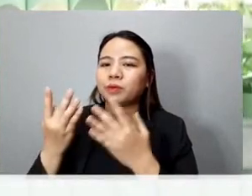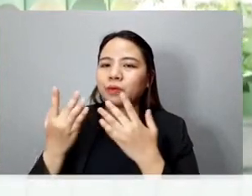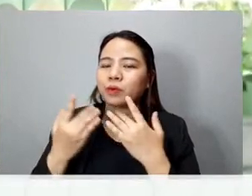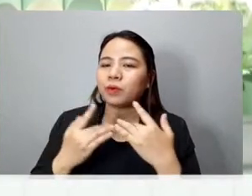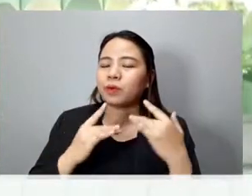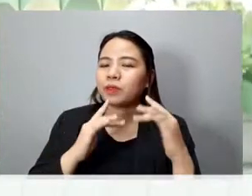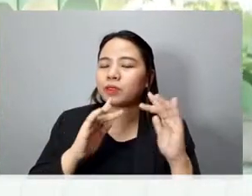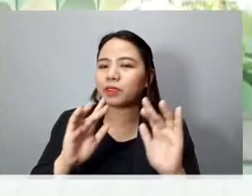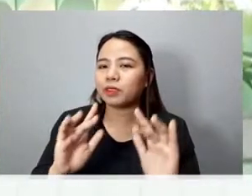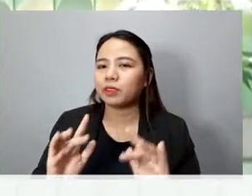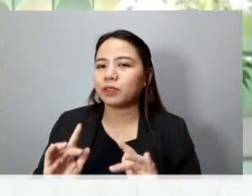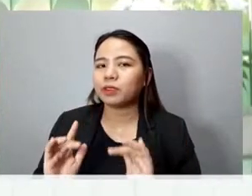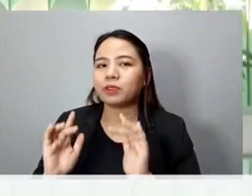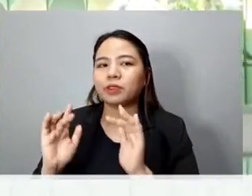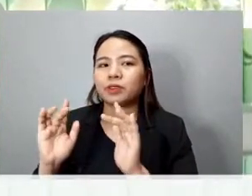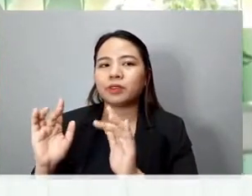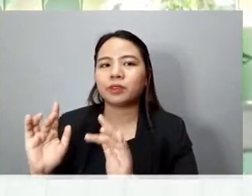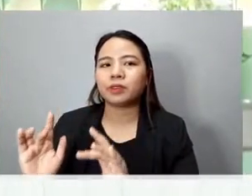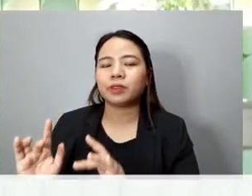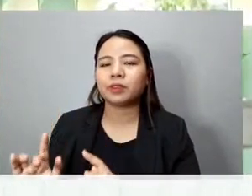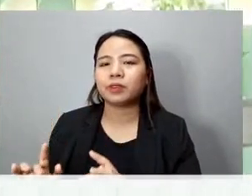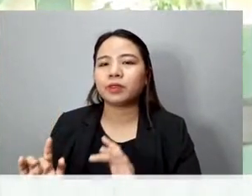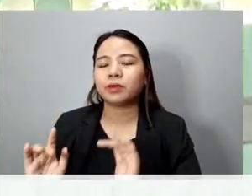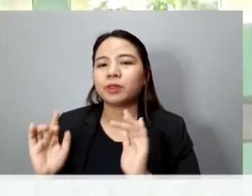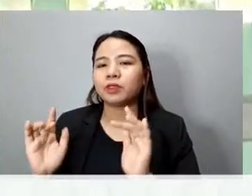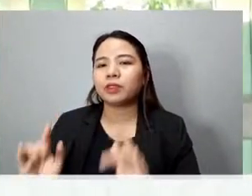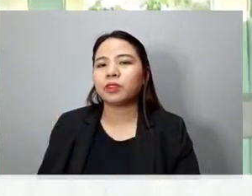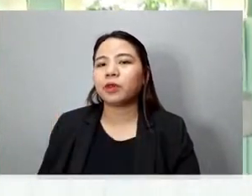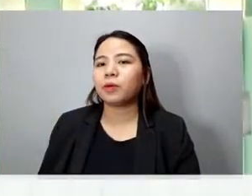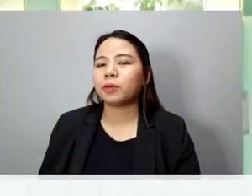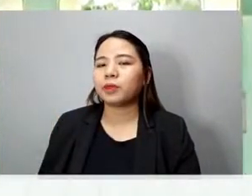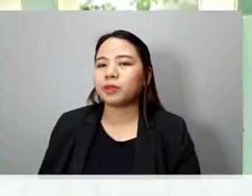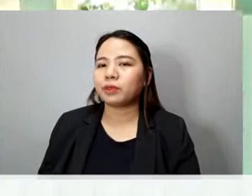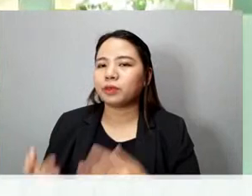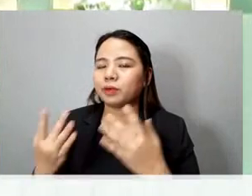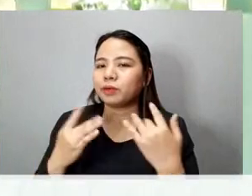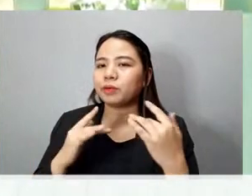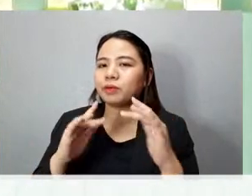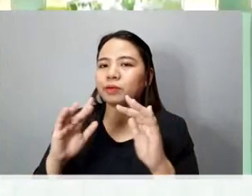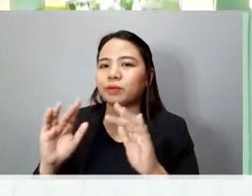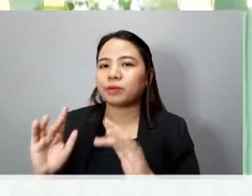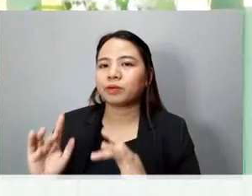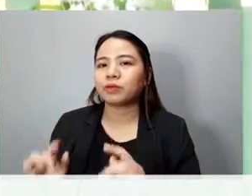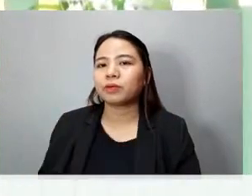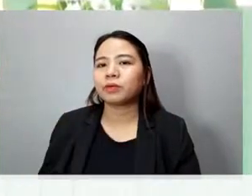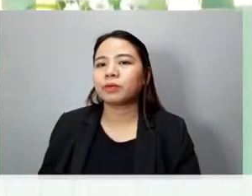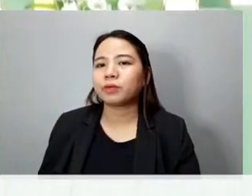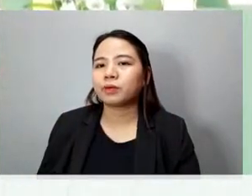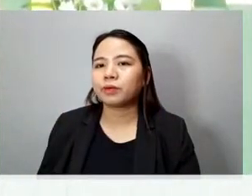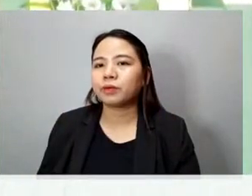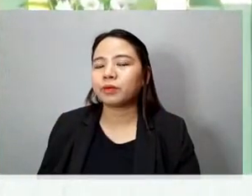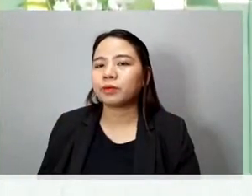kahilingan. Ikaw na naluklok sa ngalan ng Ama.